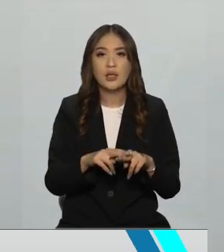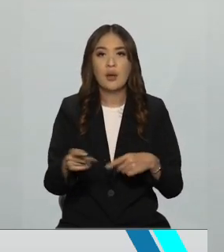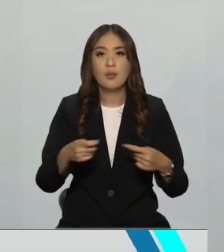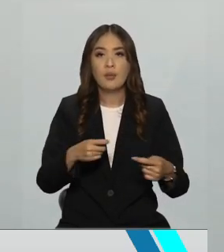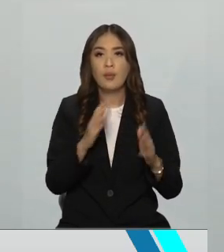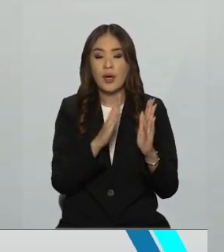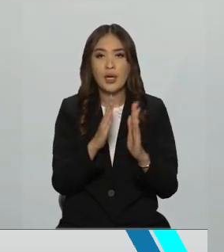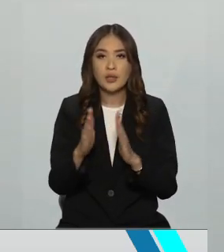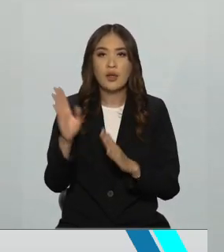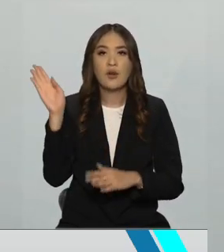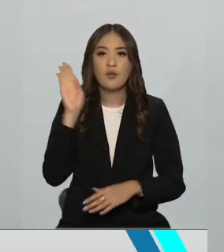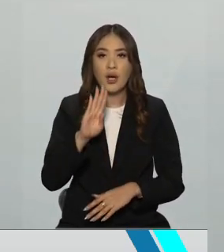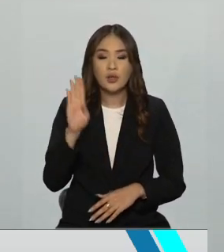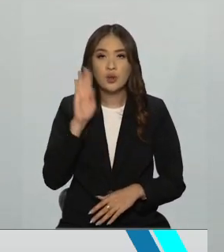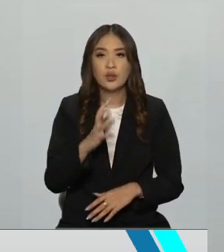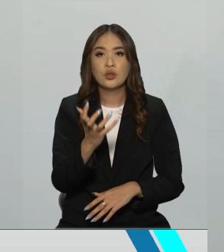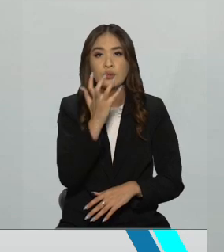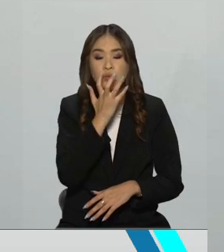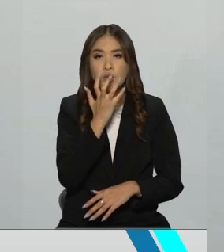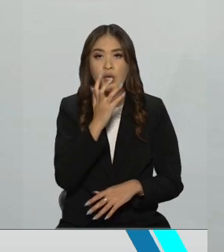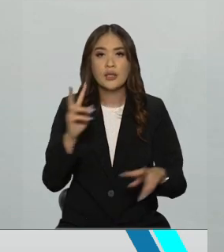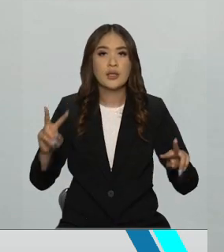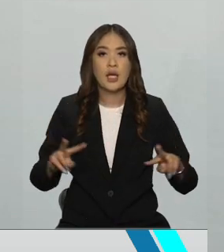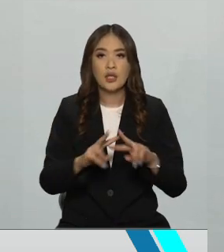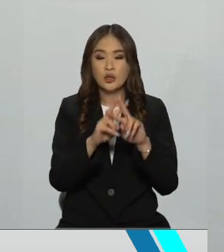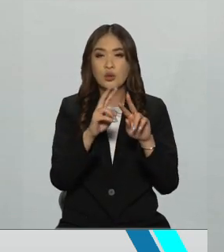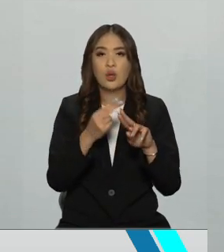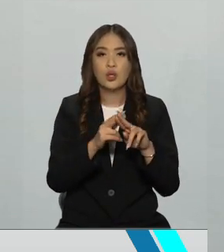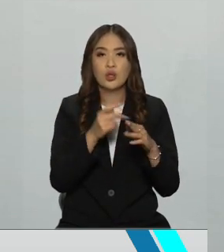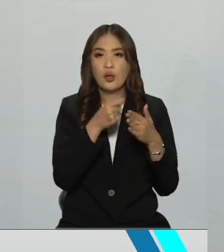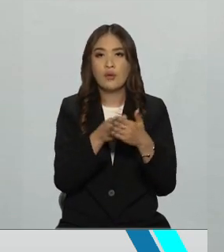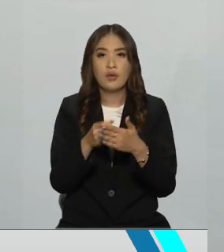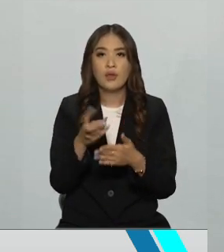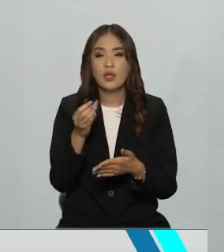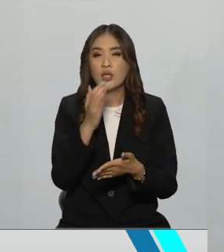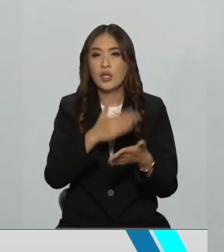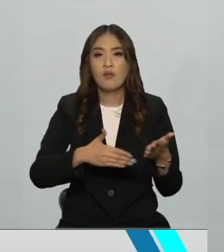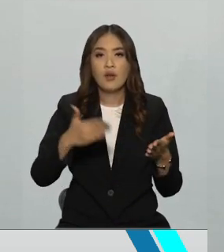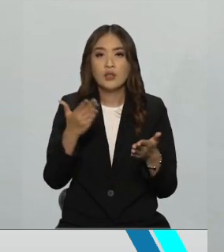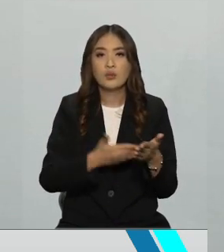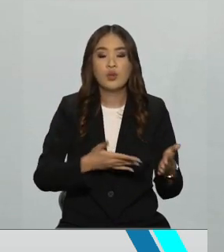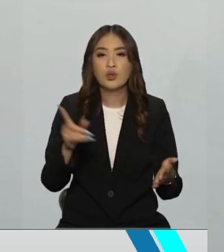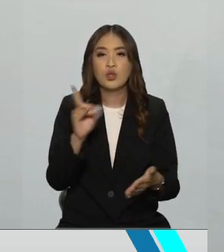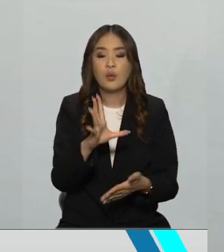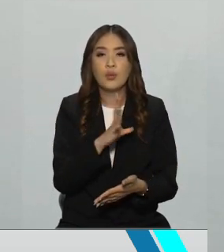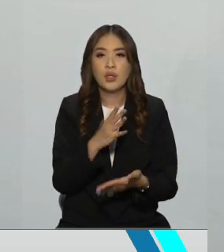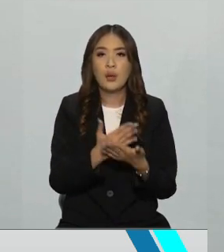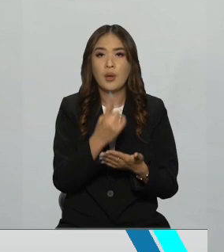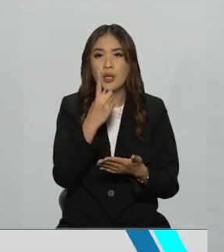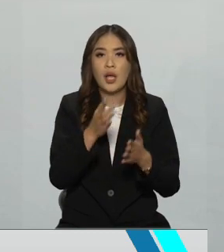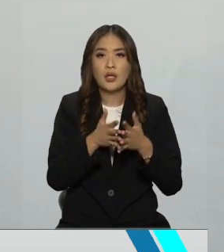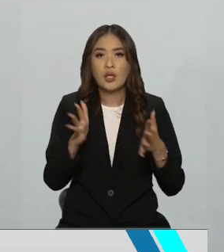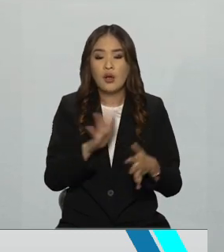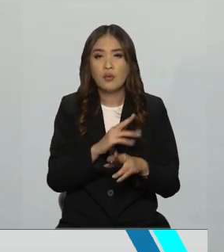порядок и обеспечить водой, теплоснабжением столицу невозможно. И это невозможно даже на примере одного там небольшого